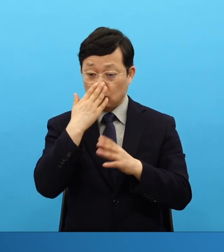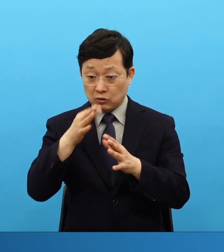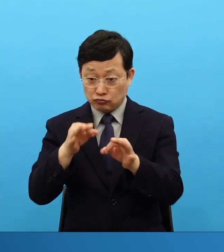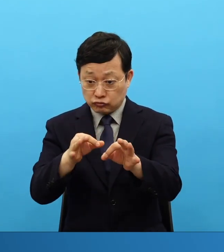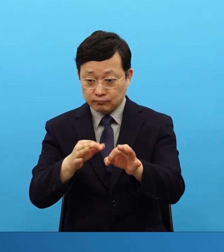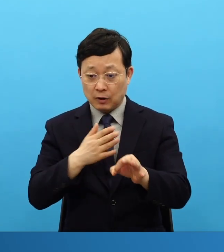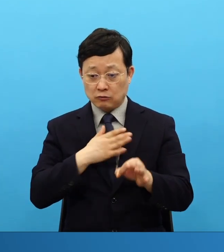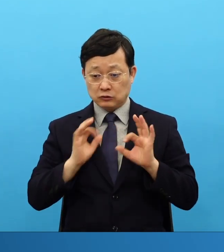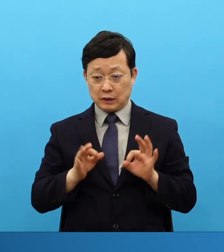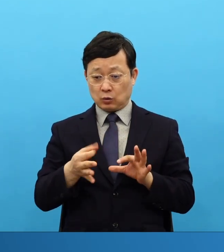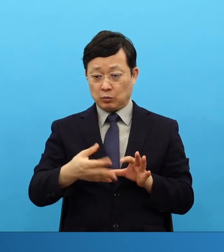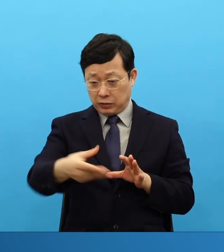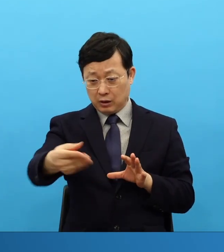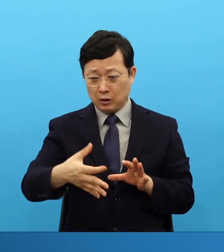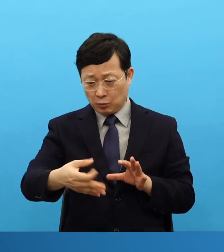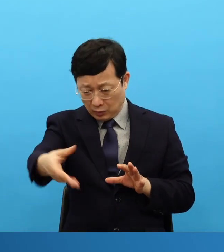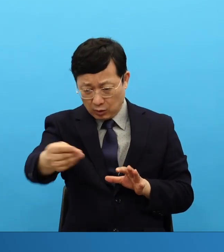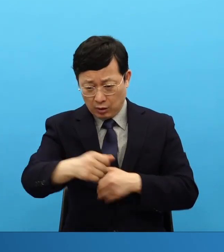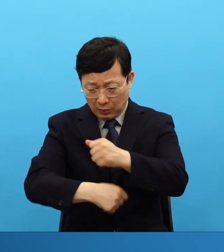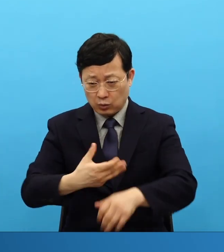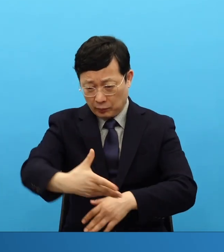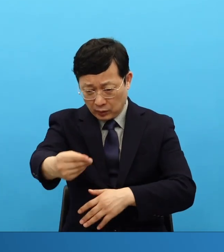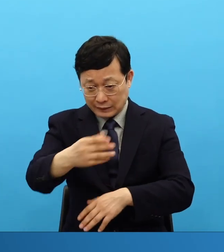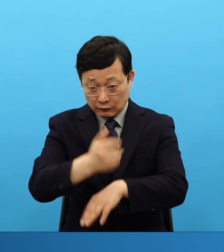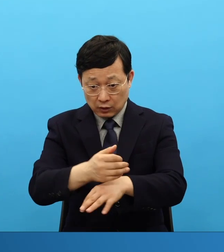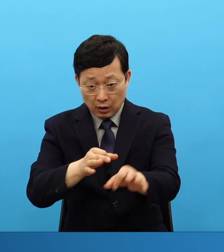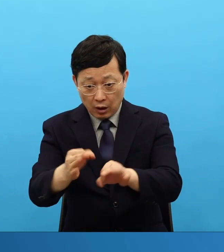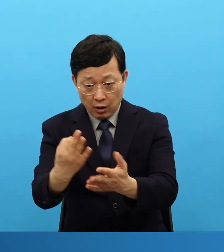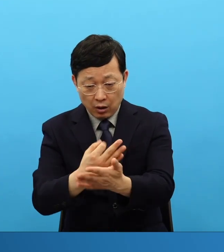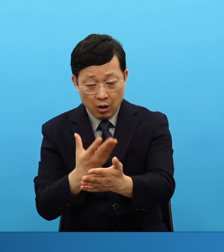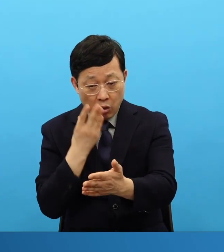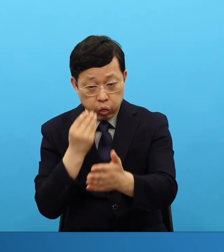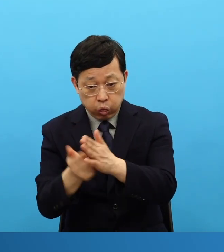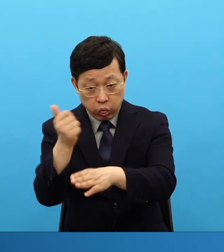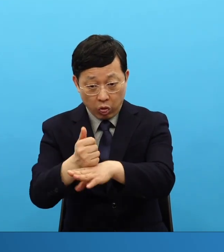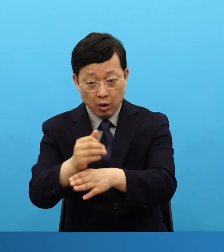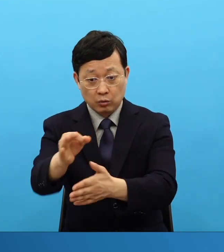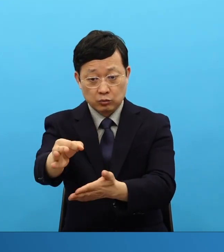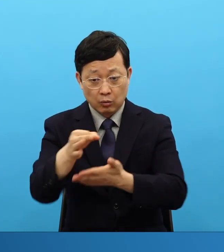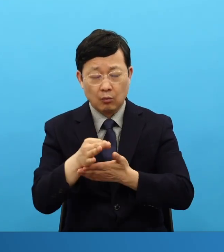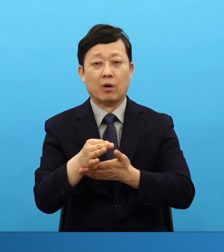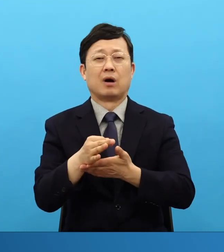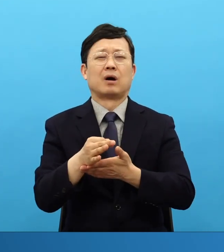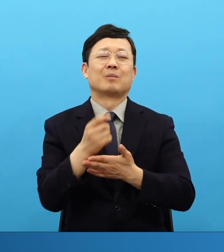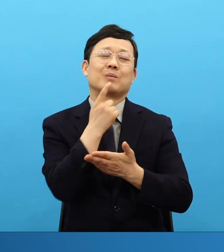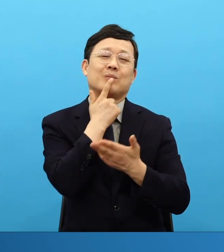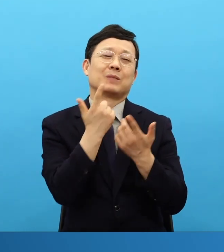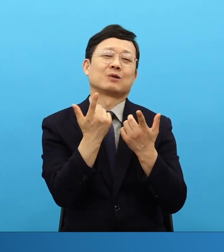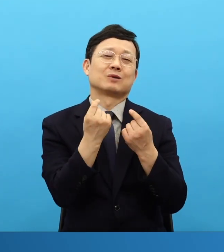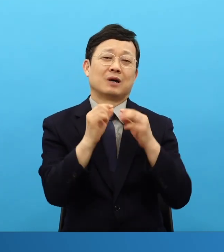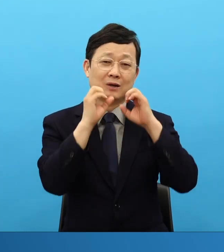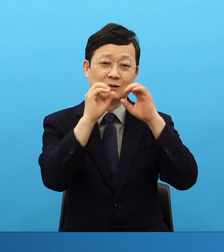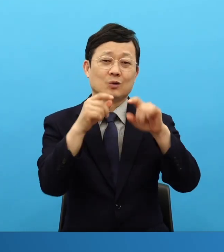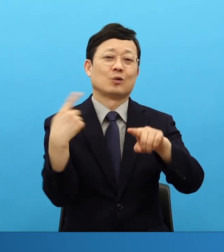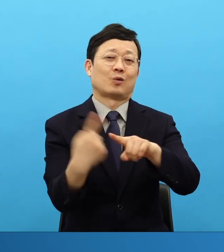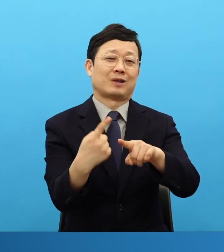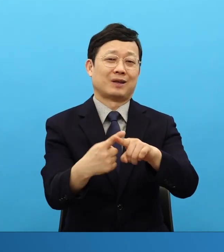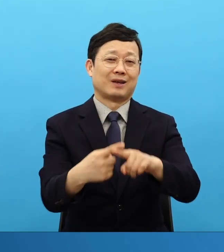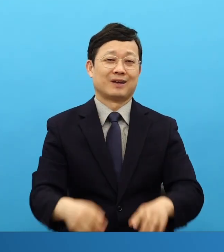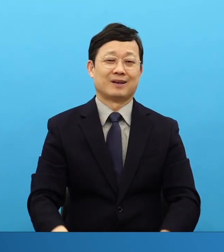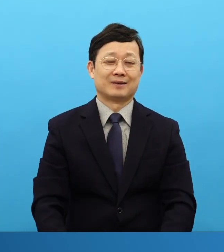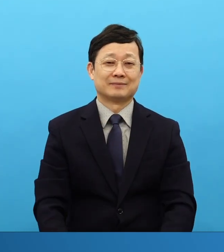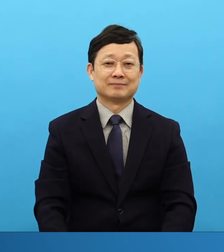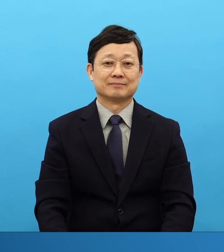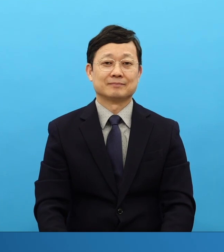if people are able to repay their loans, of course they're going to go and allow them to take these loans out. 전도도 똑같습니다. It's the same thing when it comes to evangelism.